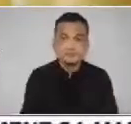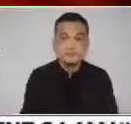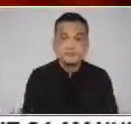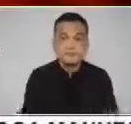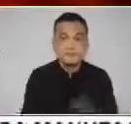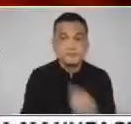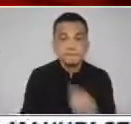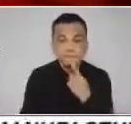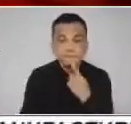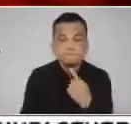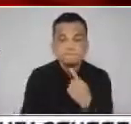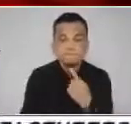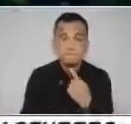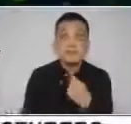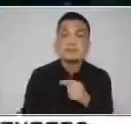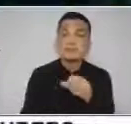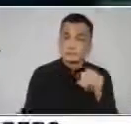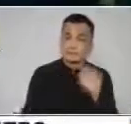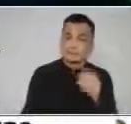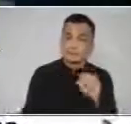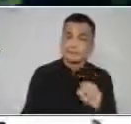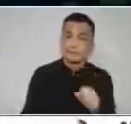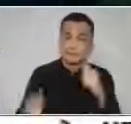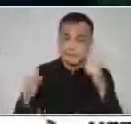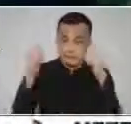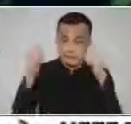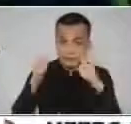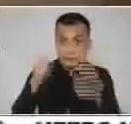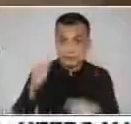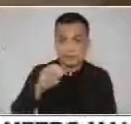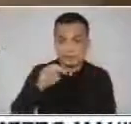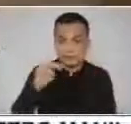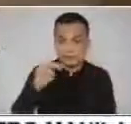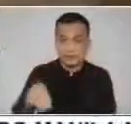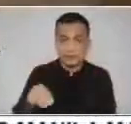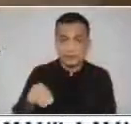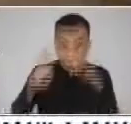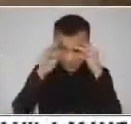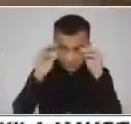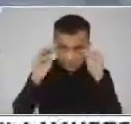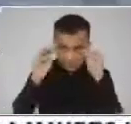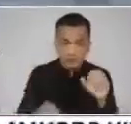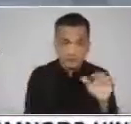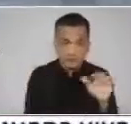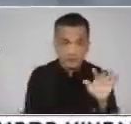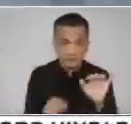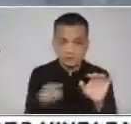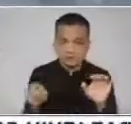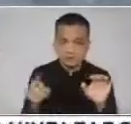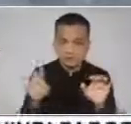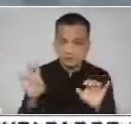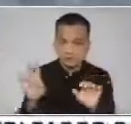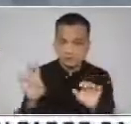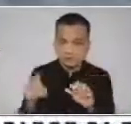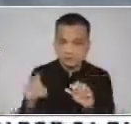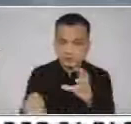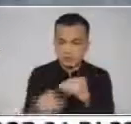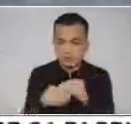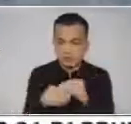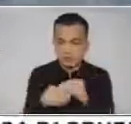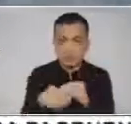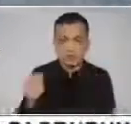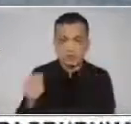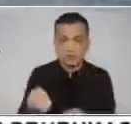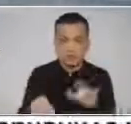Mayors na nag-aalala sa posibleng hawaan ng COVID-19 sa loob po ng mga enclosed spaces tulad po ng mga sinihan. Tiniyak naman